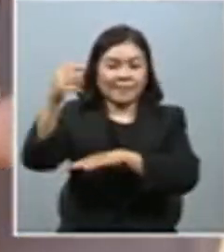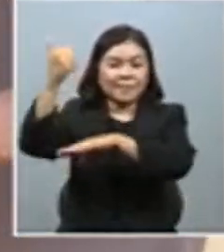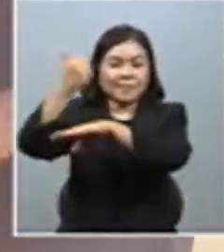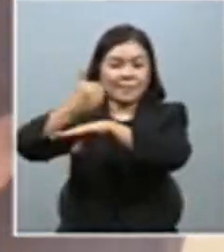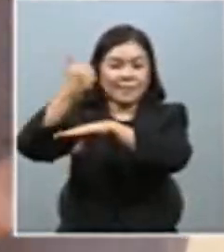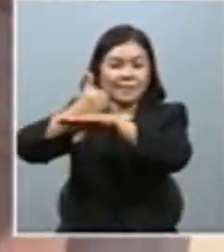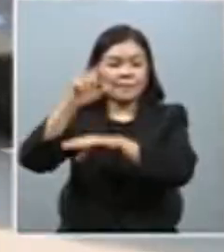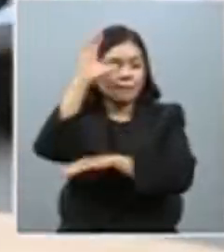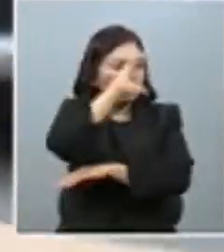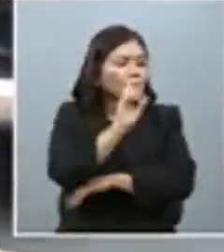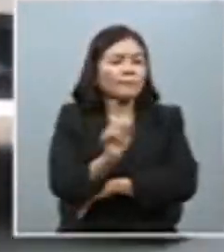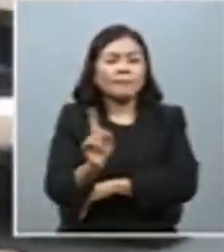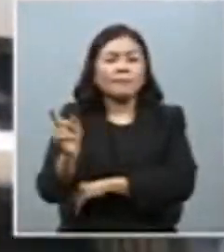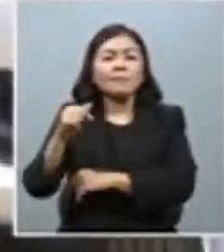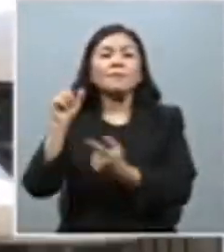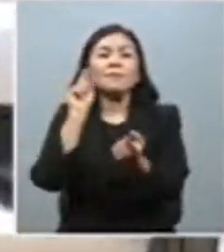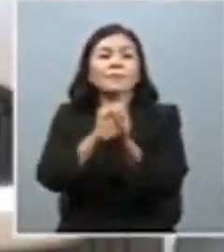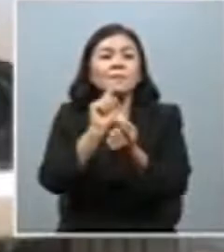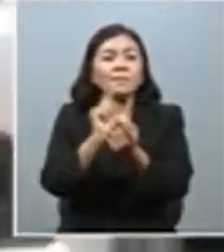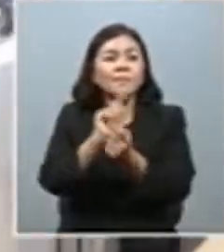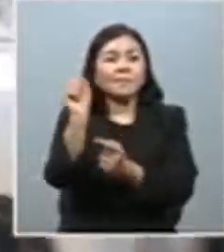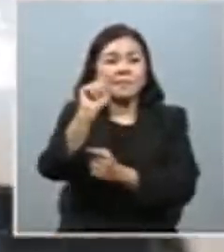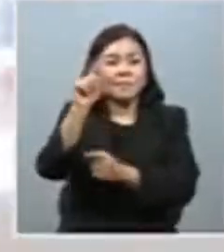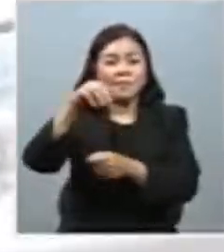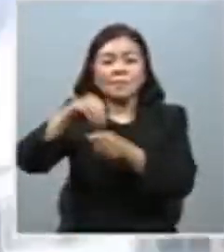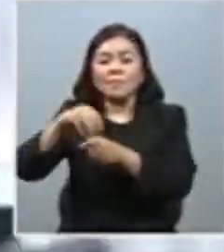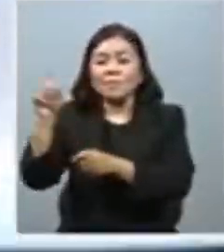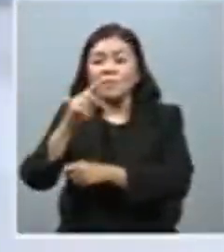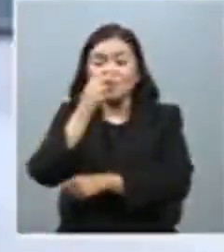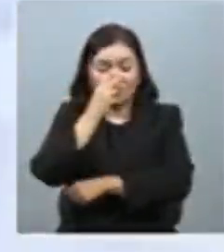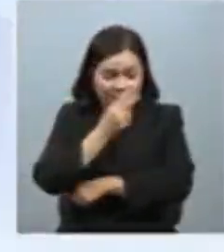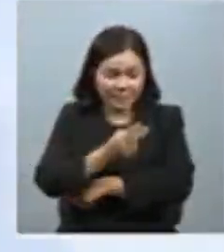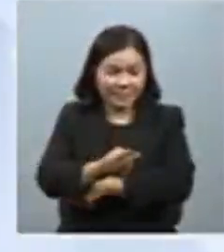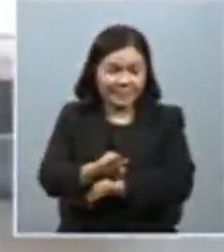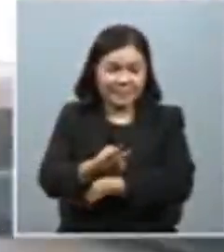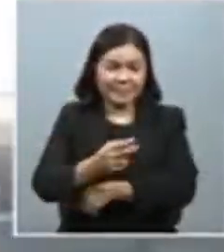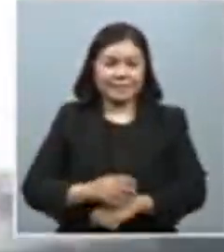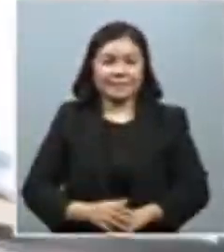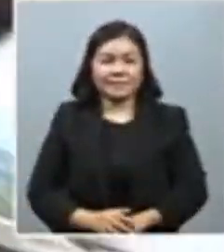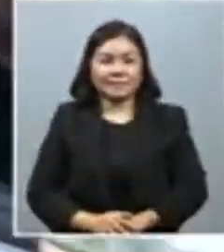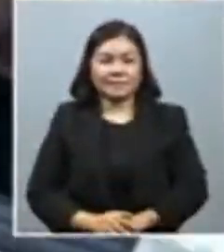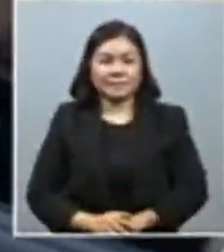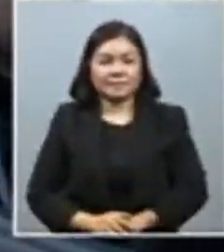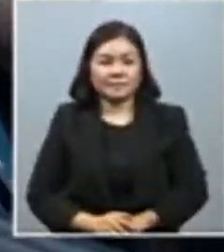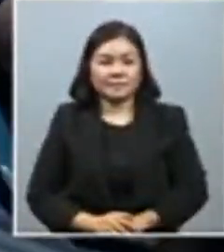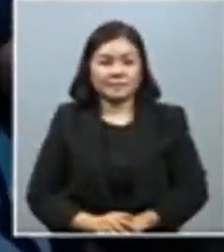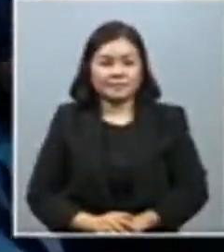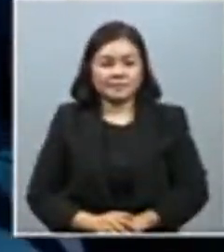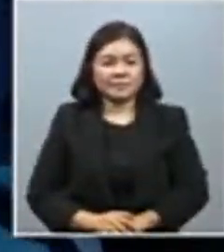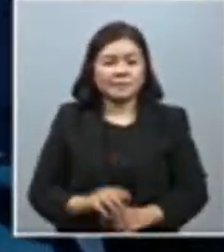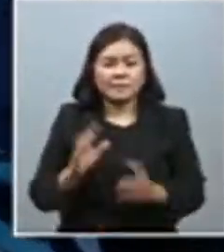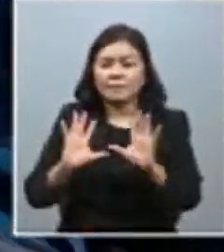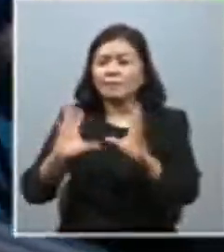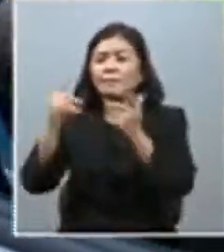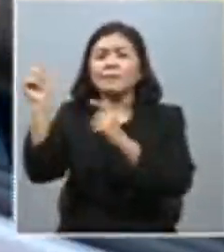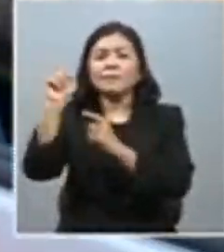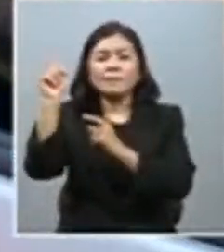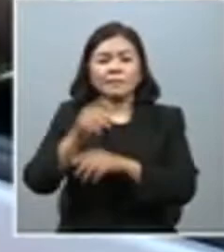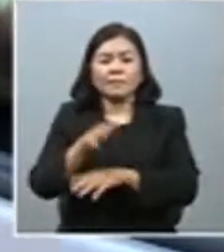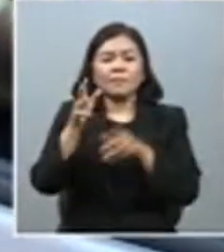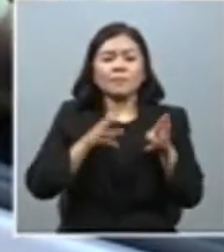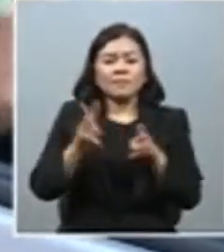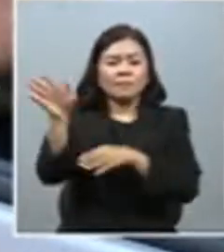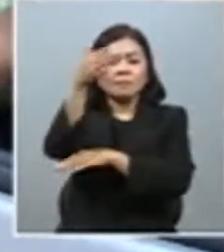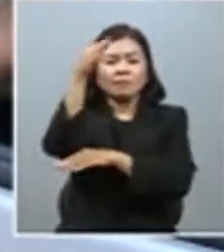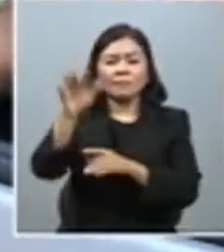าท่านไม่เจอมาเจออีกทีตรงไหนเชิญชมละค่ะ เมื่อกี้ว่าท่านหายท่านต้องมายกธงแล้วท่านหนีไปไหนแล้ว